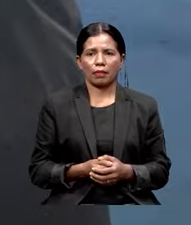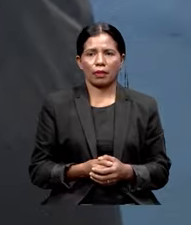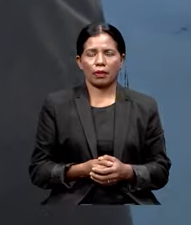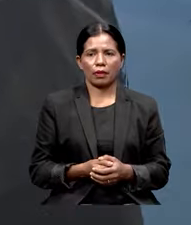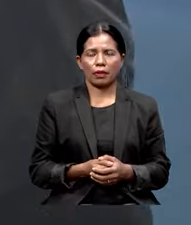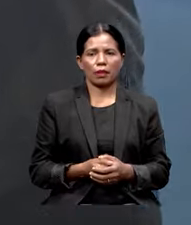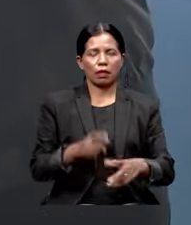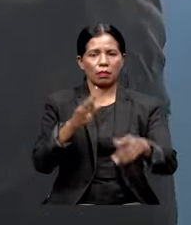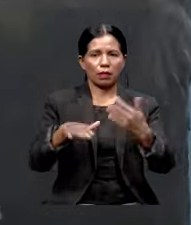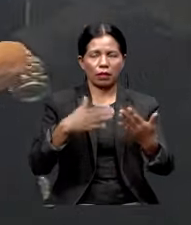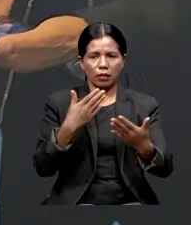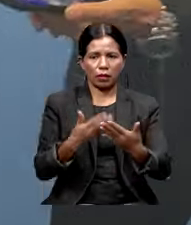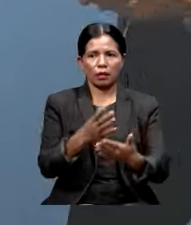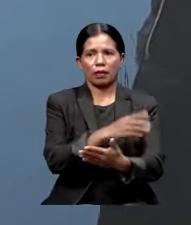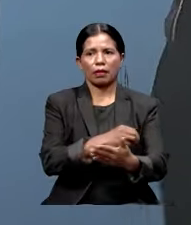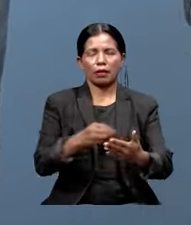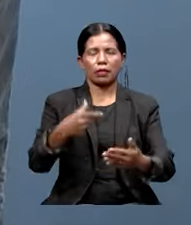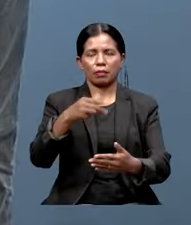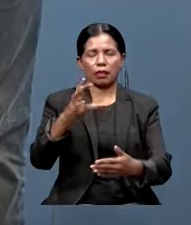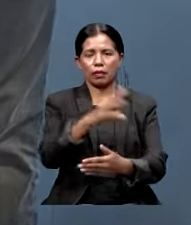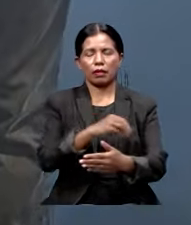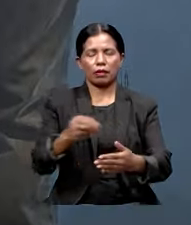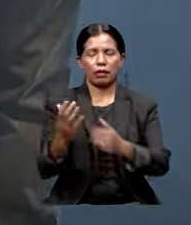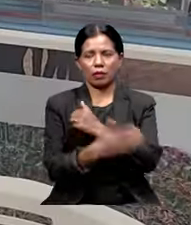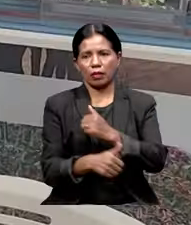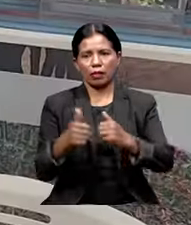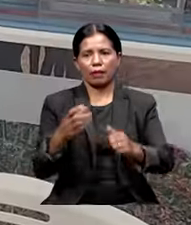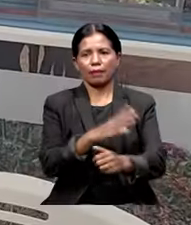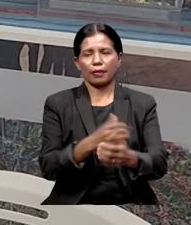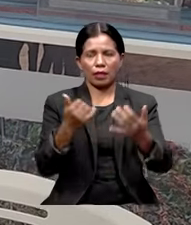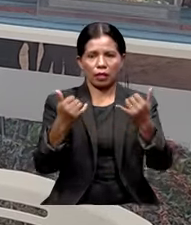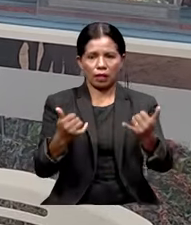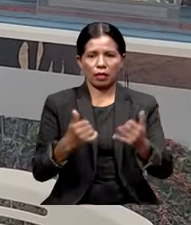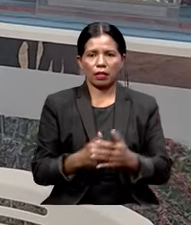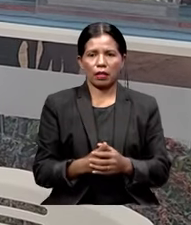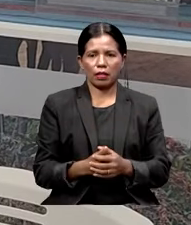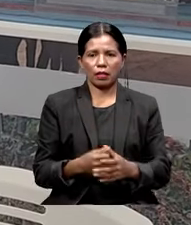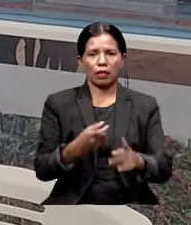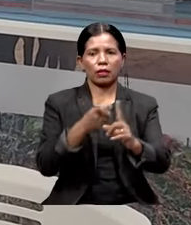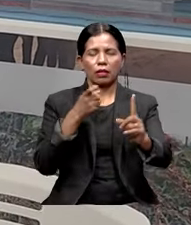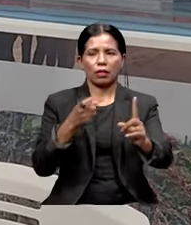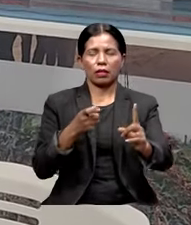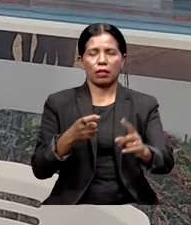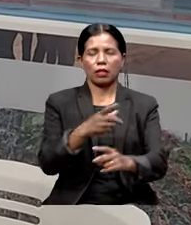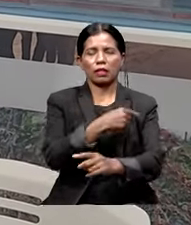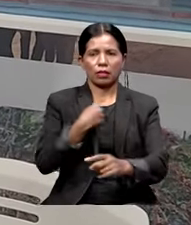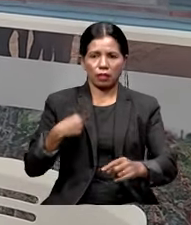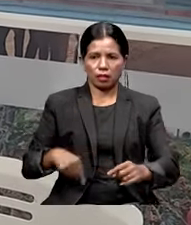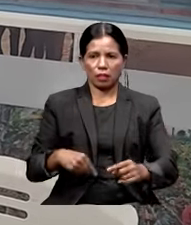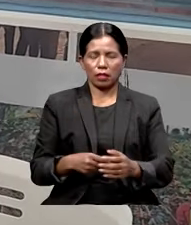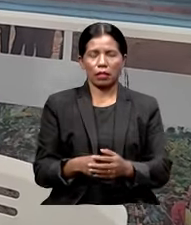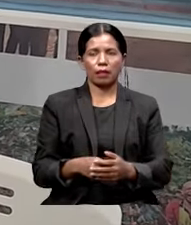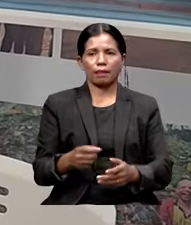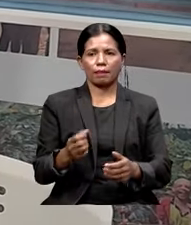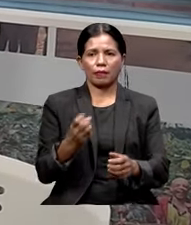Ovintish, no telespectadores, GMN TV iha relara nomos railiur. Ida nema expo iha Shanghai. Expo ida